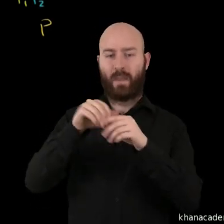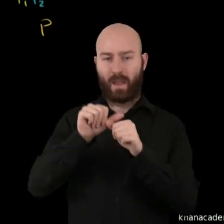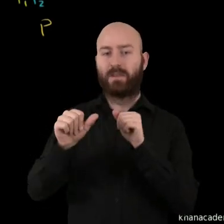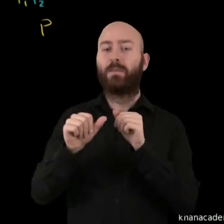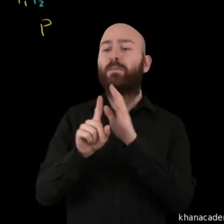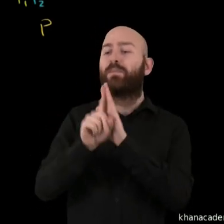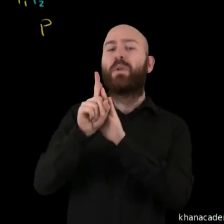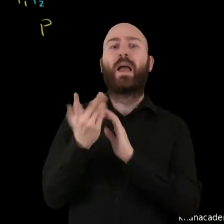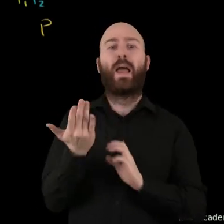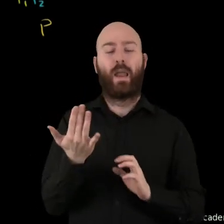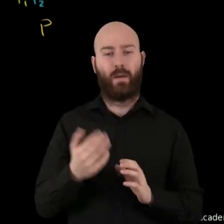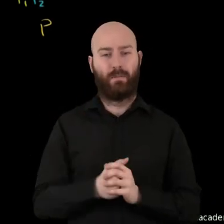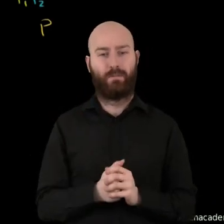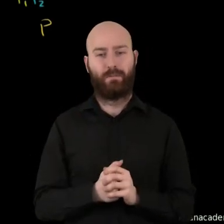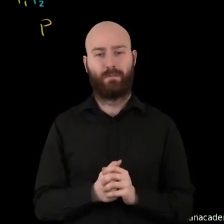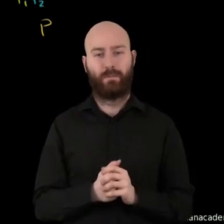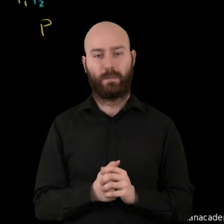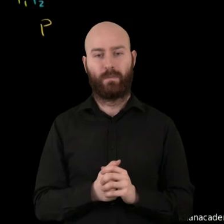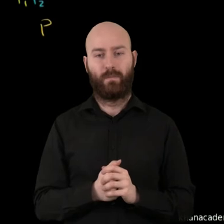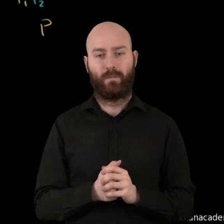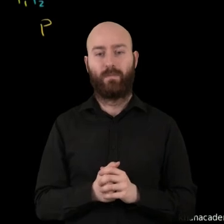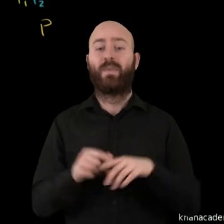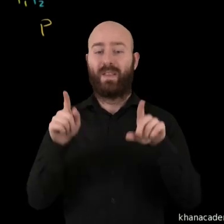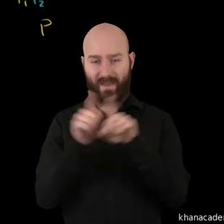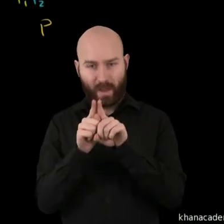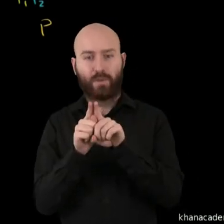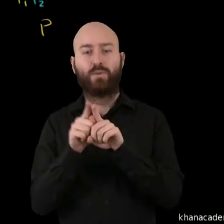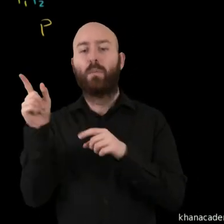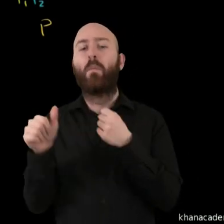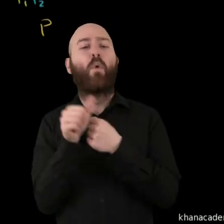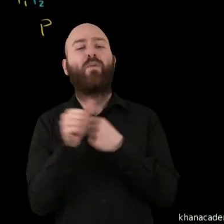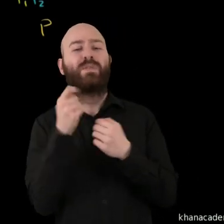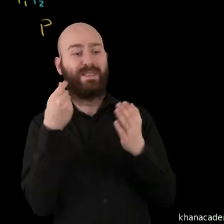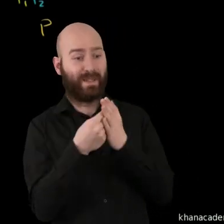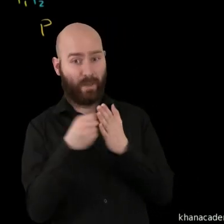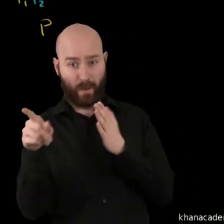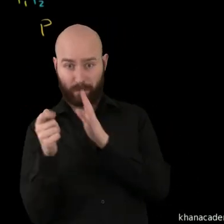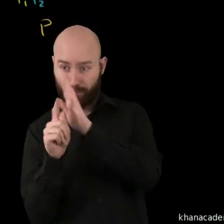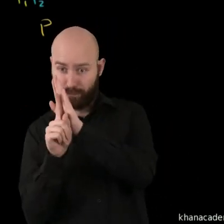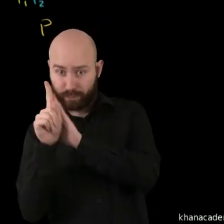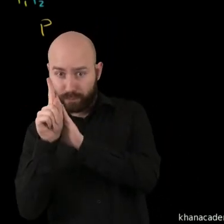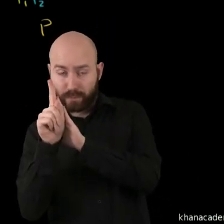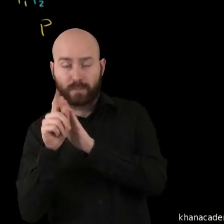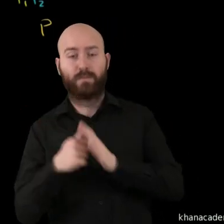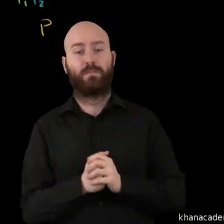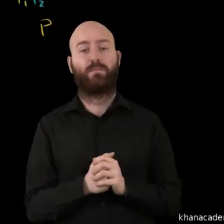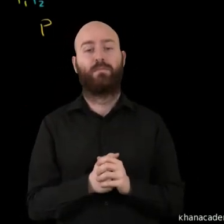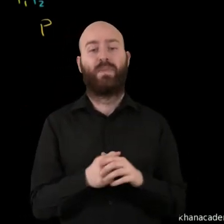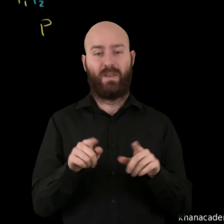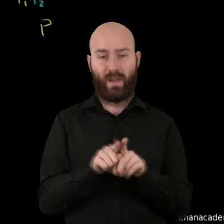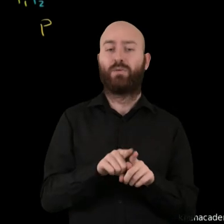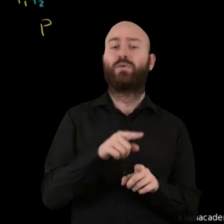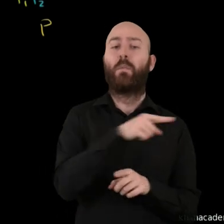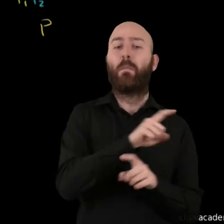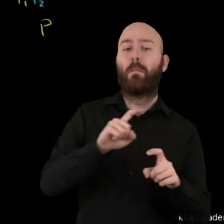Część wynika ze wzrostu ilości, ale w dużej mierze jest to również skutek wzrostu ceny. Gdybyśmy więc